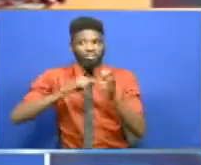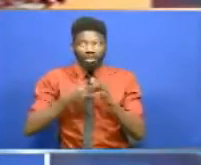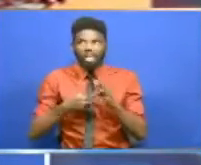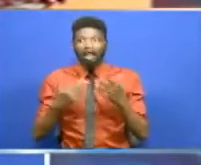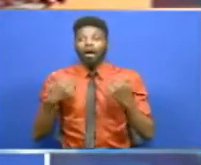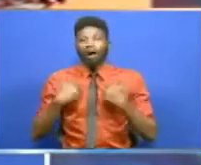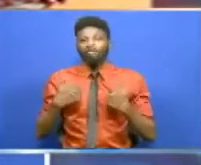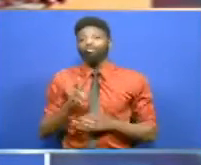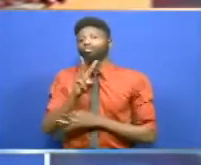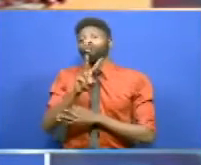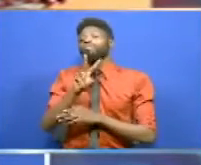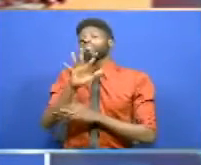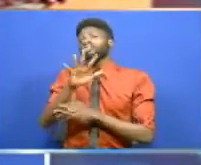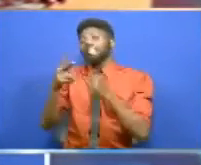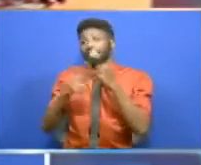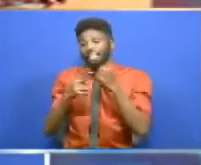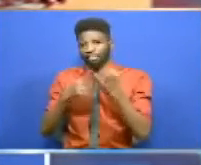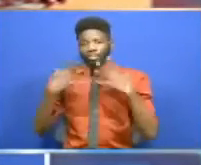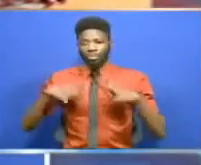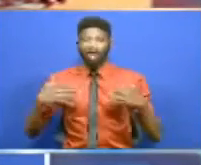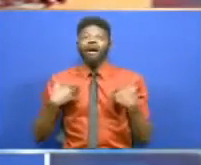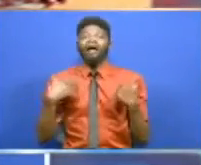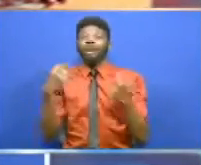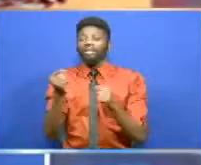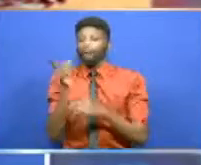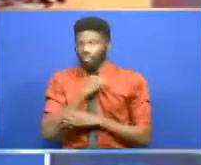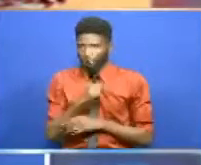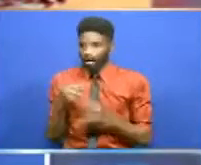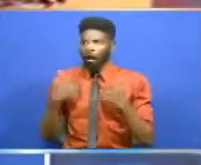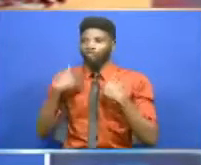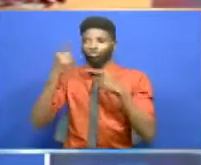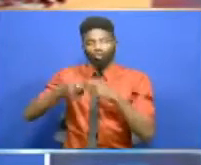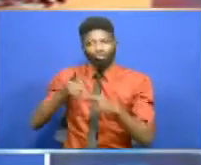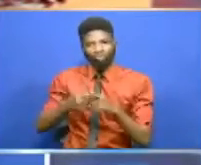zaidi wamepona ugonjwa huo na kufikisha